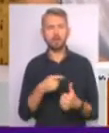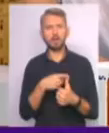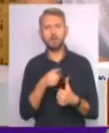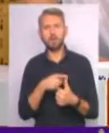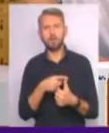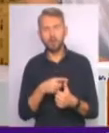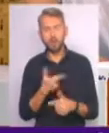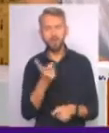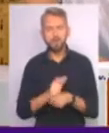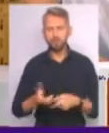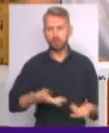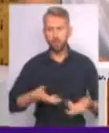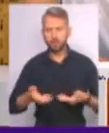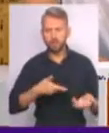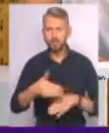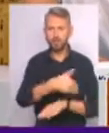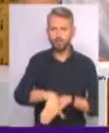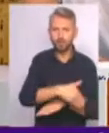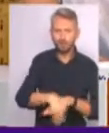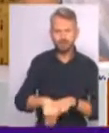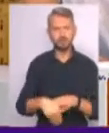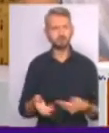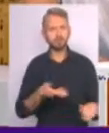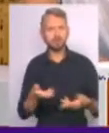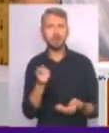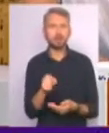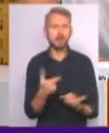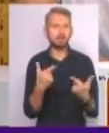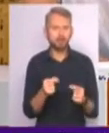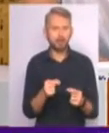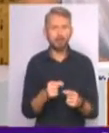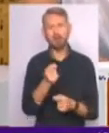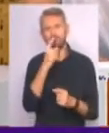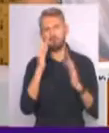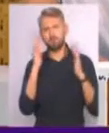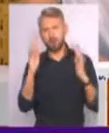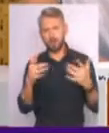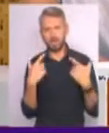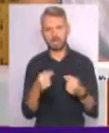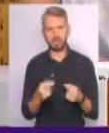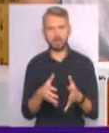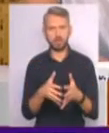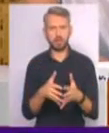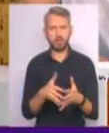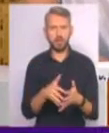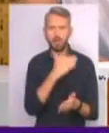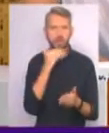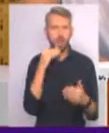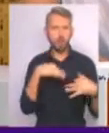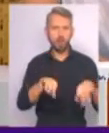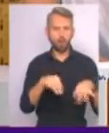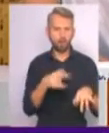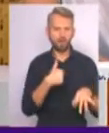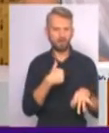побільше ходити по вулицях, ну, звичайно, там, де, звичайно, особливо в парках, там, де великий потік автомобілів, то намагаюся